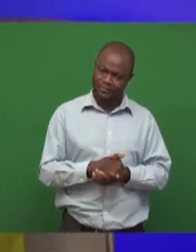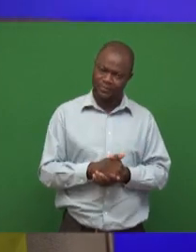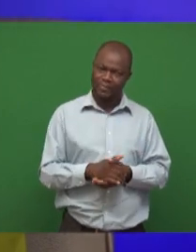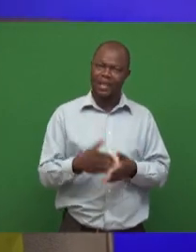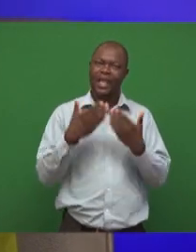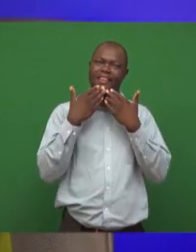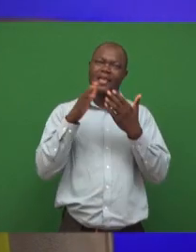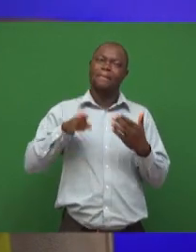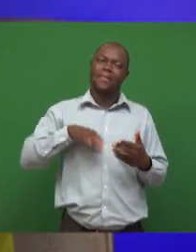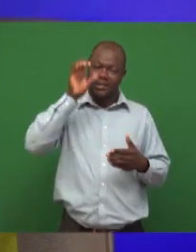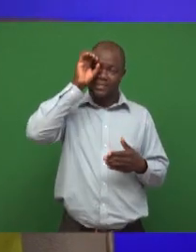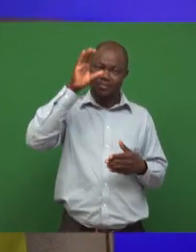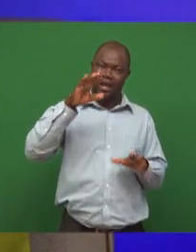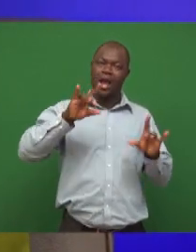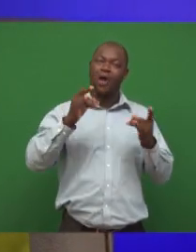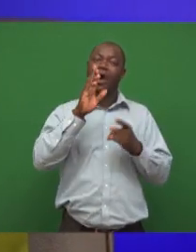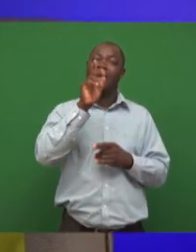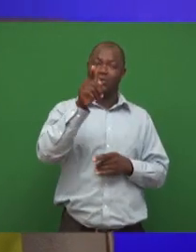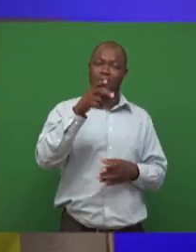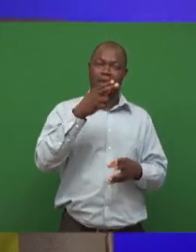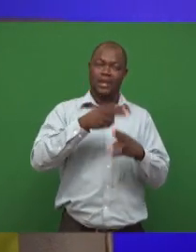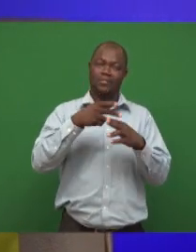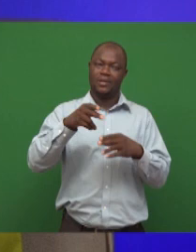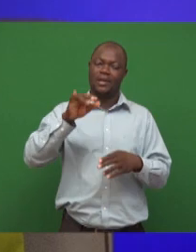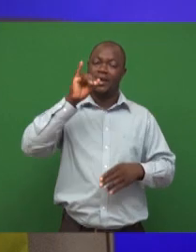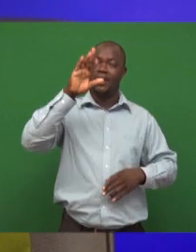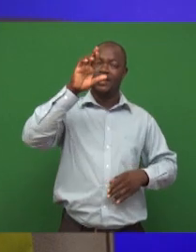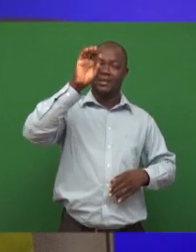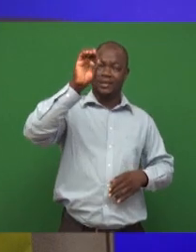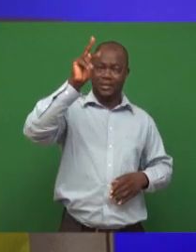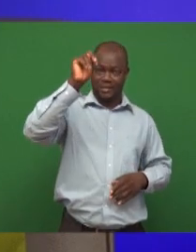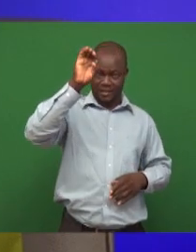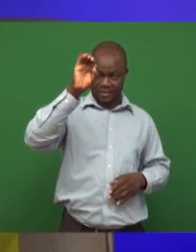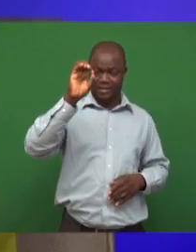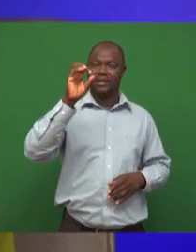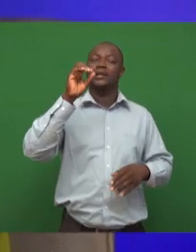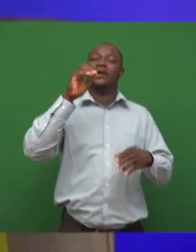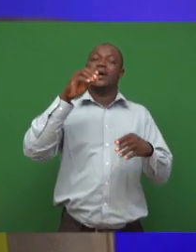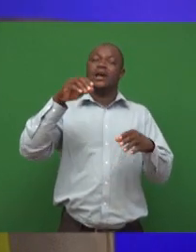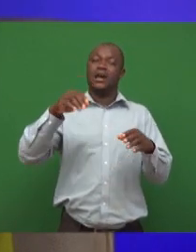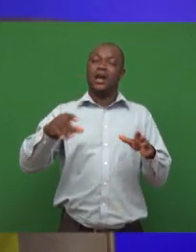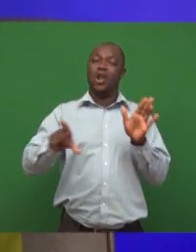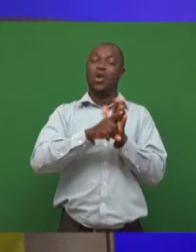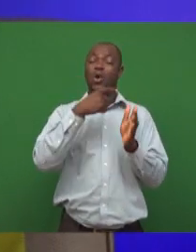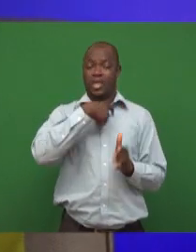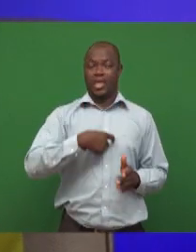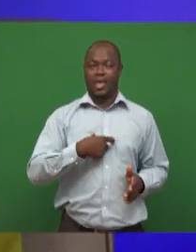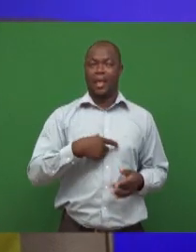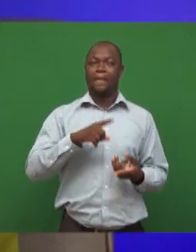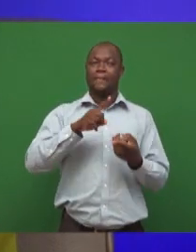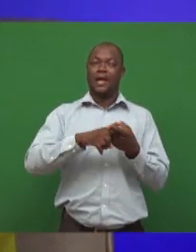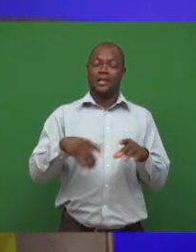Tinotenda Mai Chisamba makadii vatariri. Ini ndaitwa Irene Stole ndiri gweta, ndiri zvakare nhengo